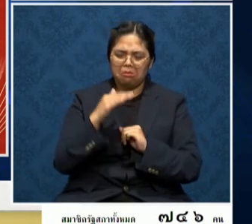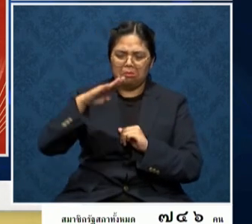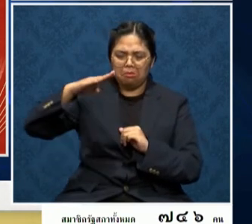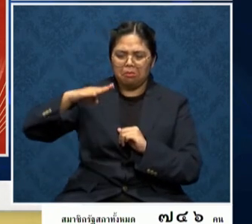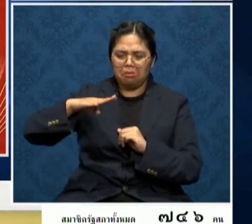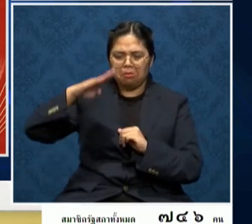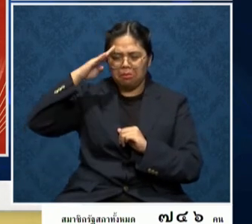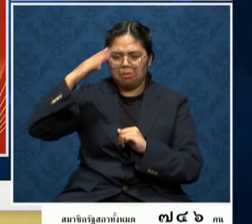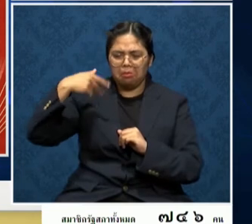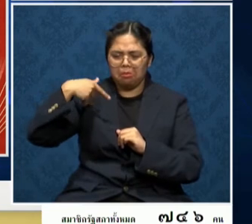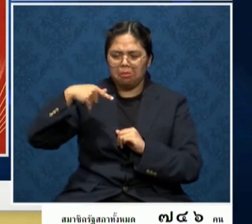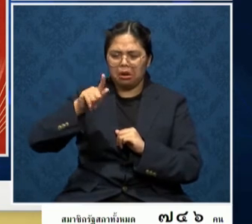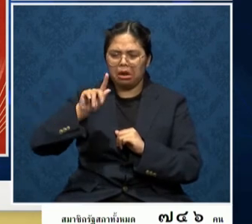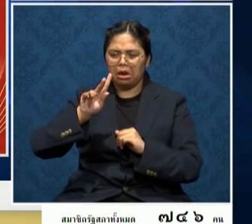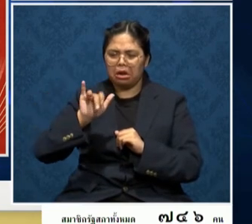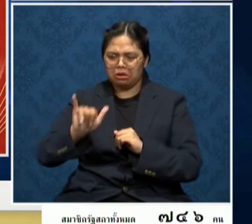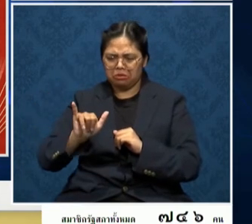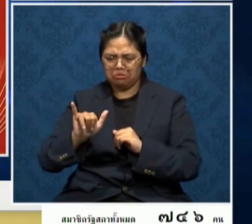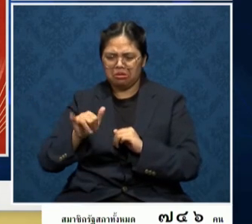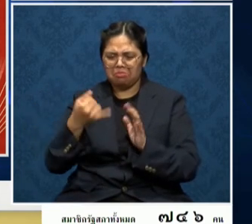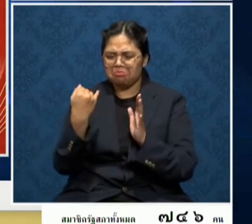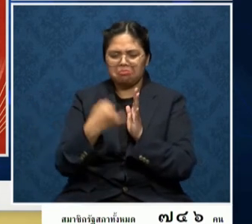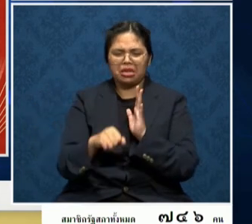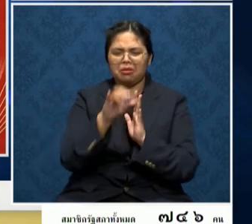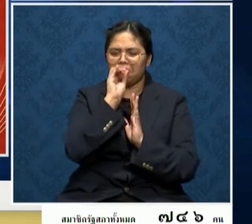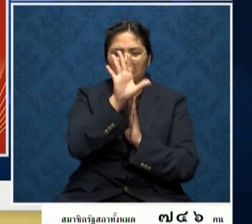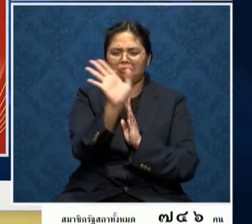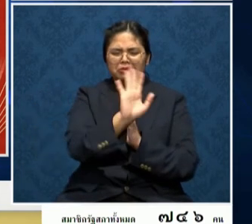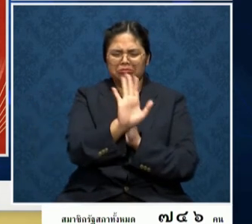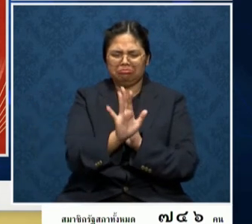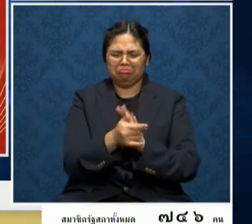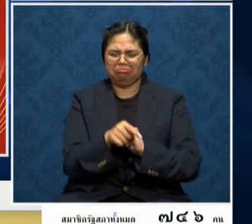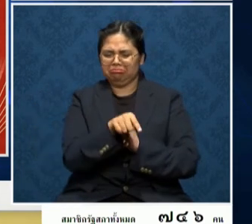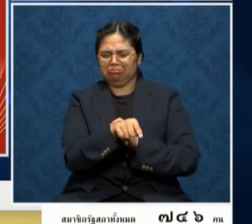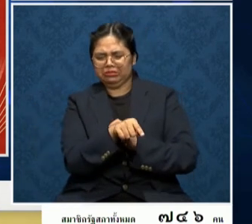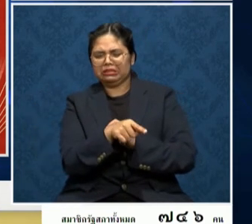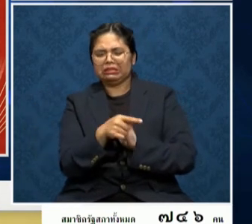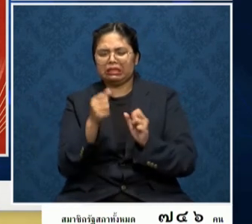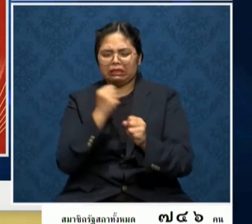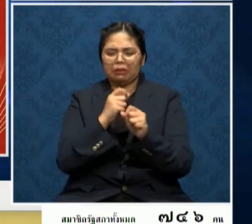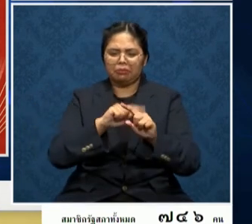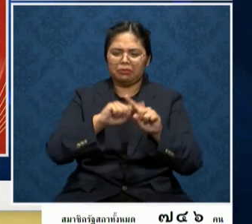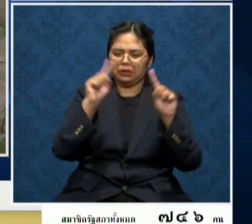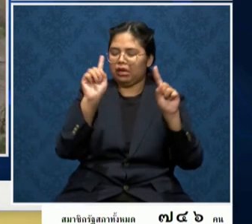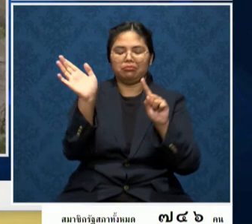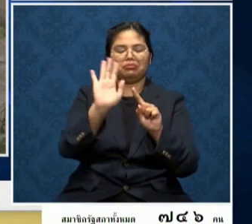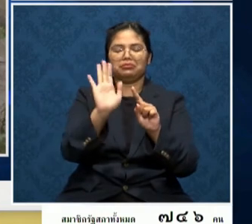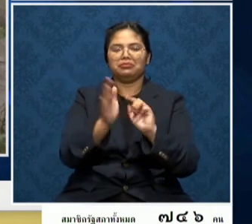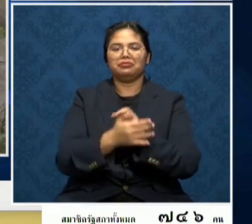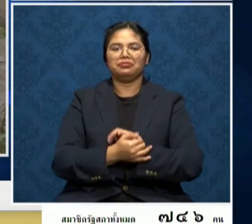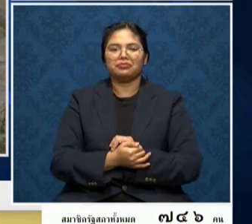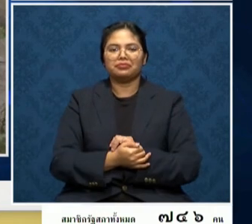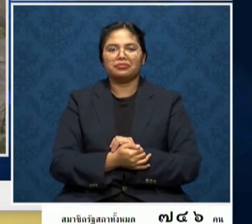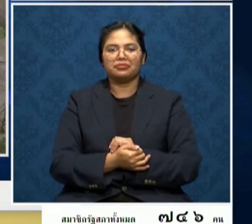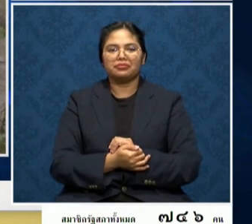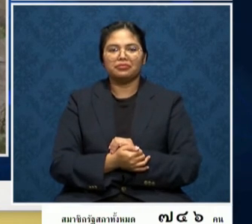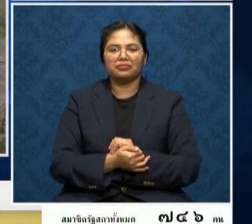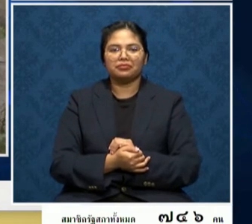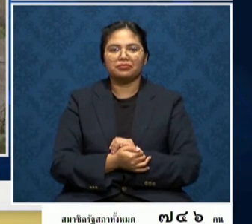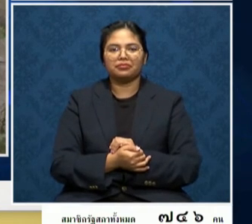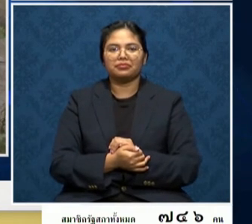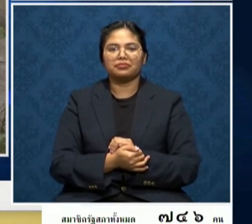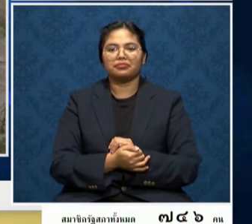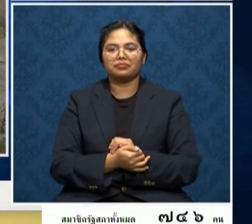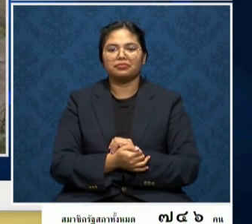นั้นผิดแล้วหันไปทำในสิ่งที่แตกต่างออกไปสายต่อไปนะครับท่านประธานครับ